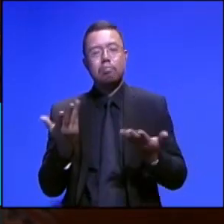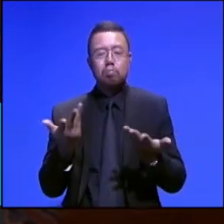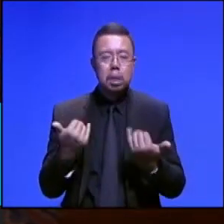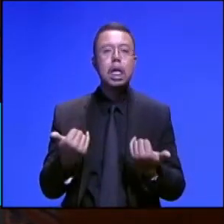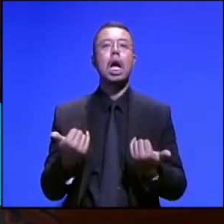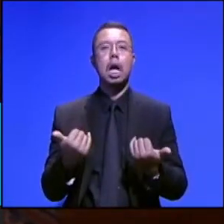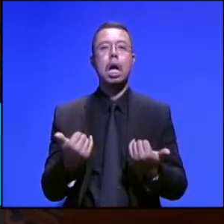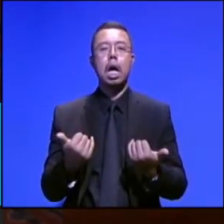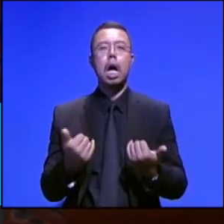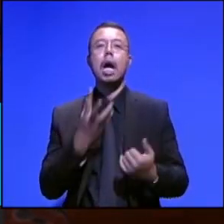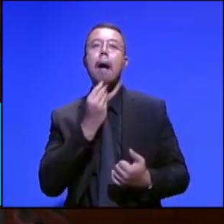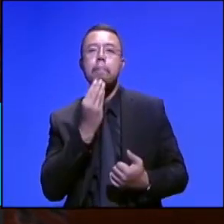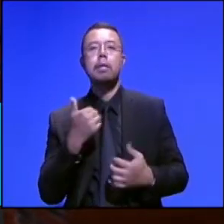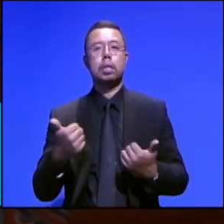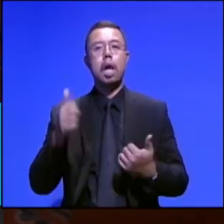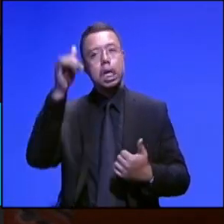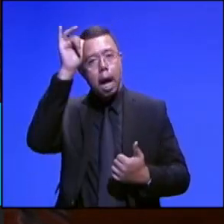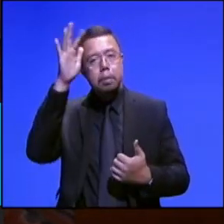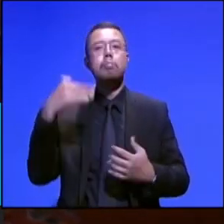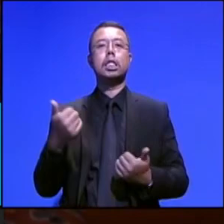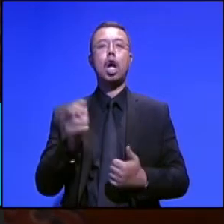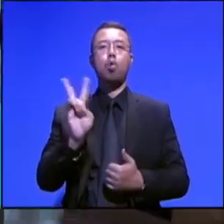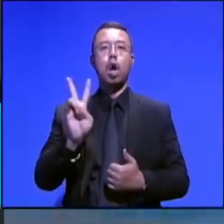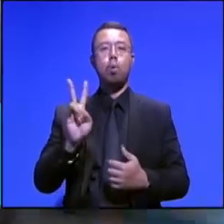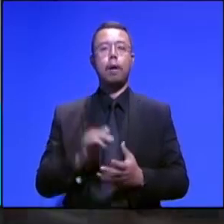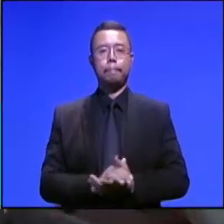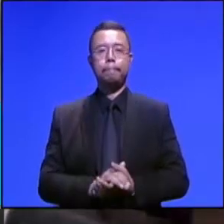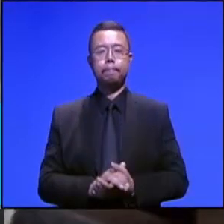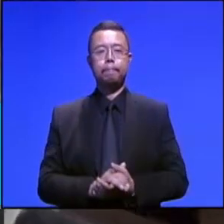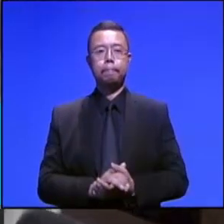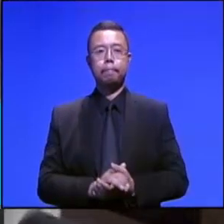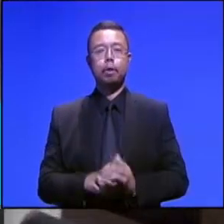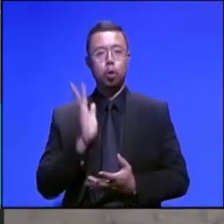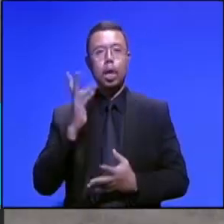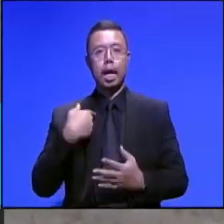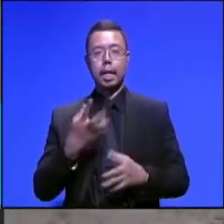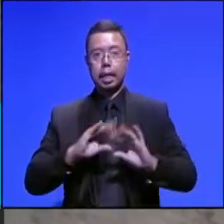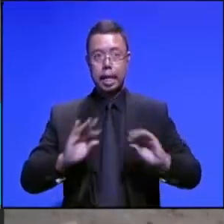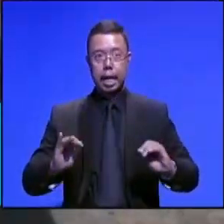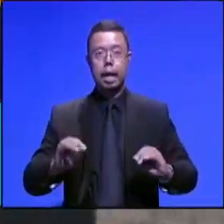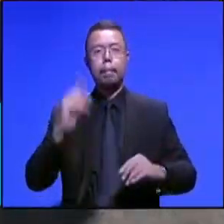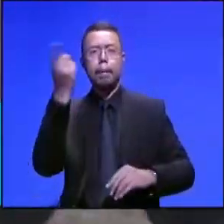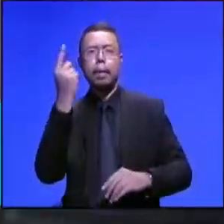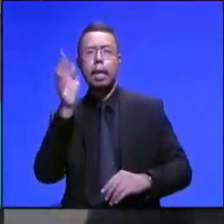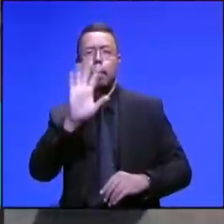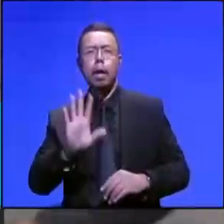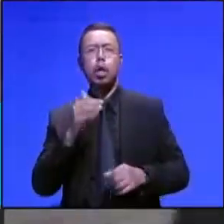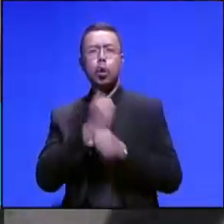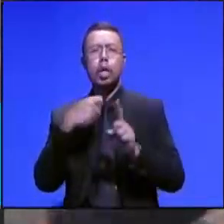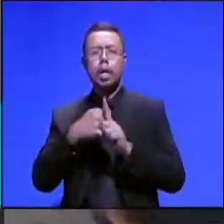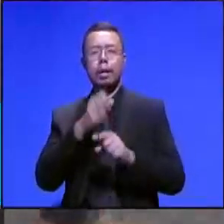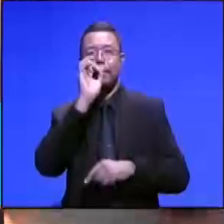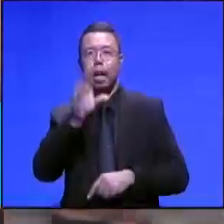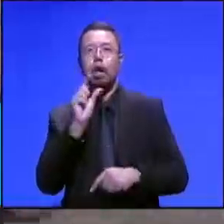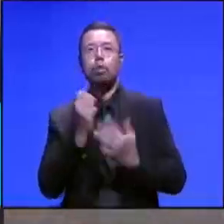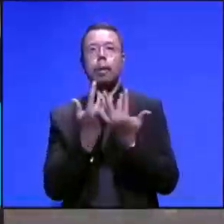bisa kambing. Ya, sudah kita lakukan. Sebagai antisipasi, pemerintah Kabupaten Gunung Kidul mengimbau